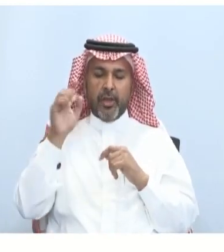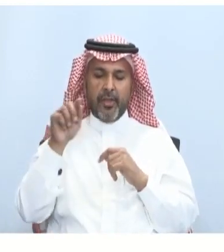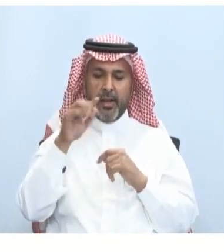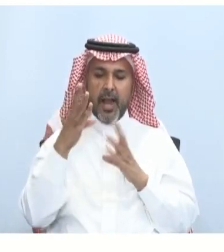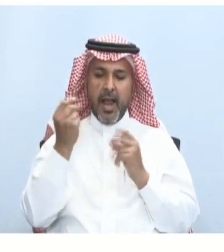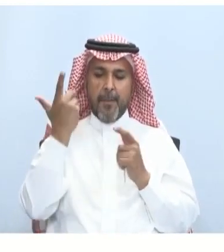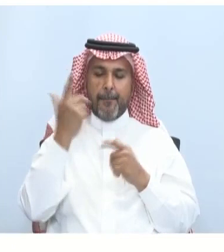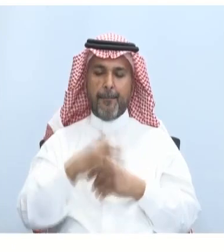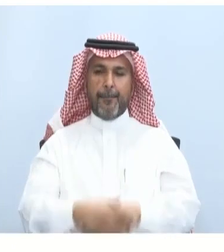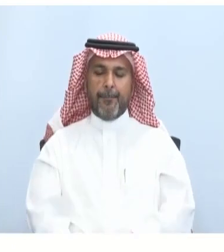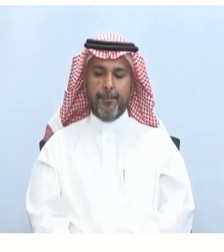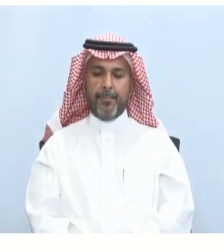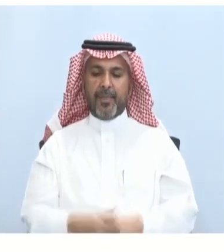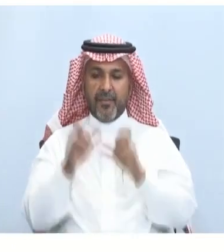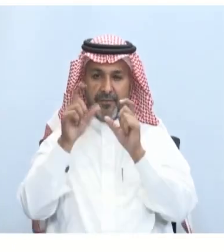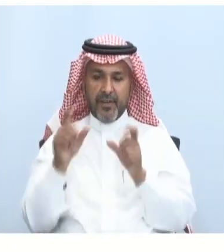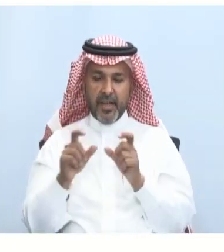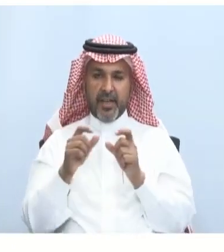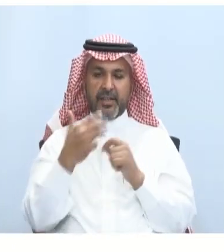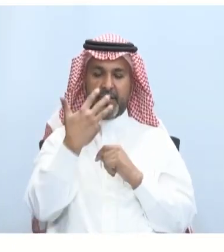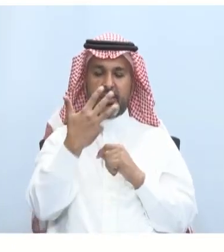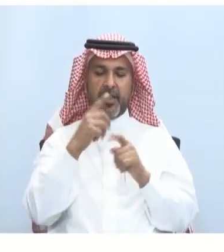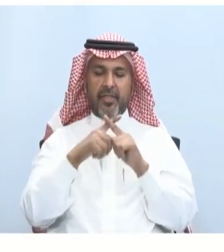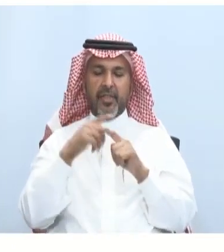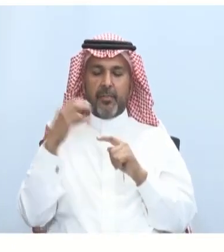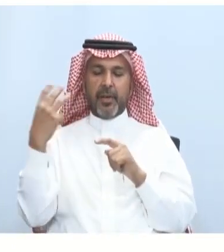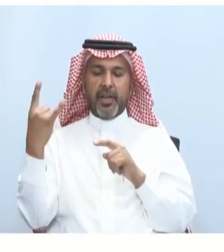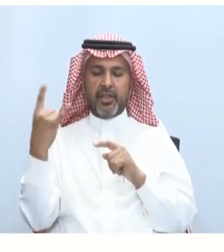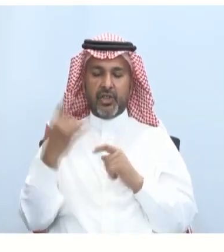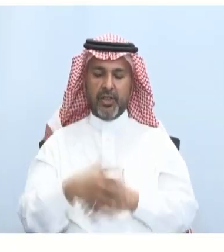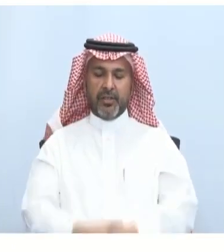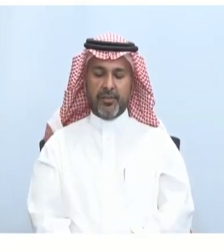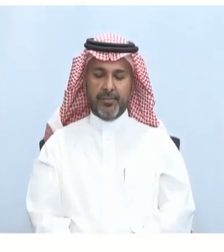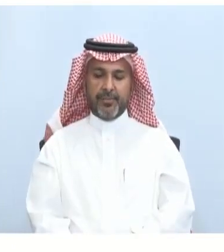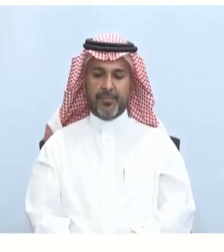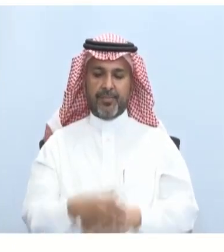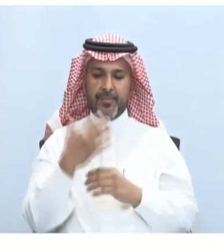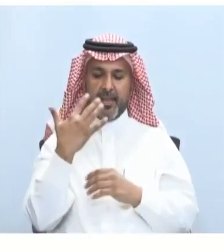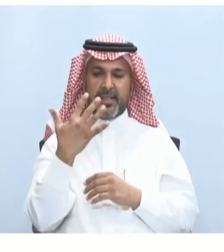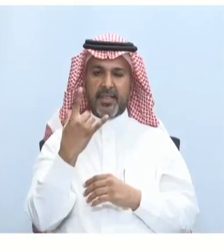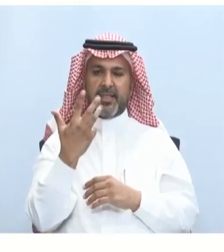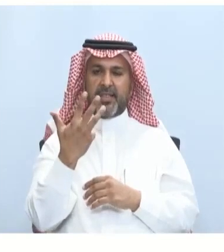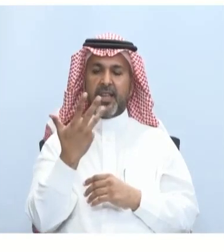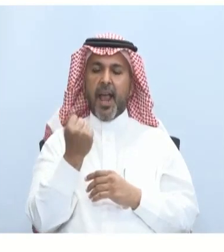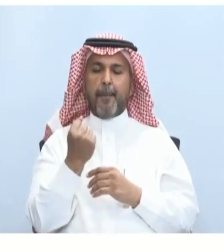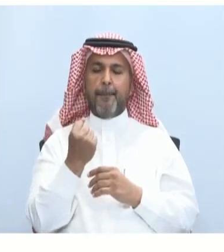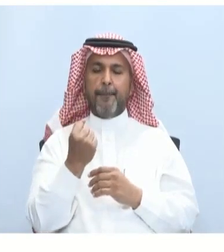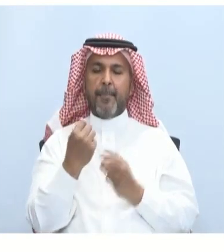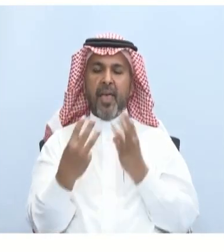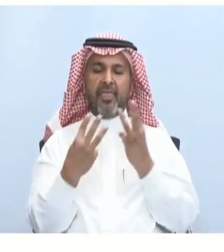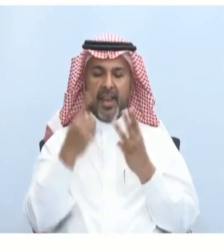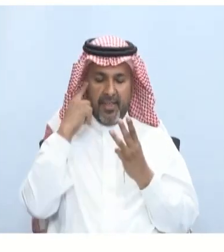جذر 90 نرجع نحلله مره اخرى الى تسعه في عشره التسعه طبعا تطلع من تحت الجذر ثلاثه